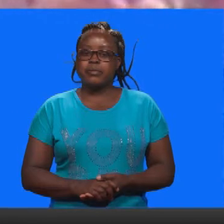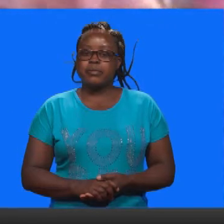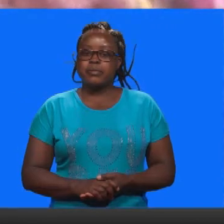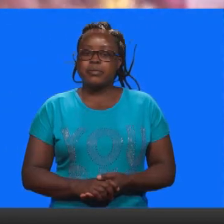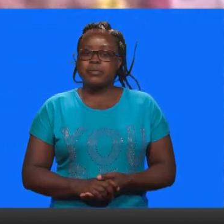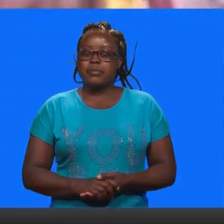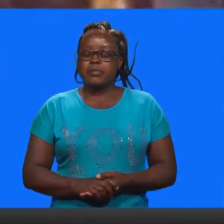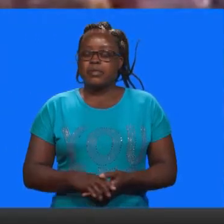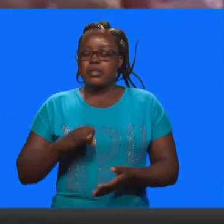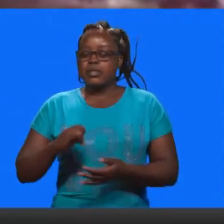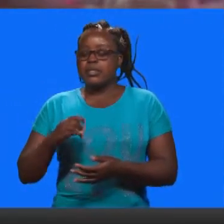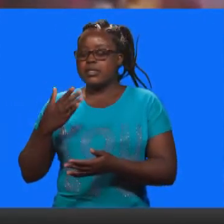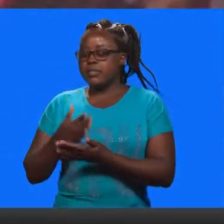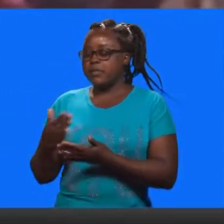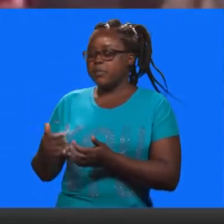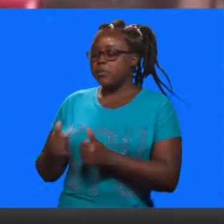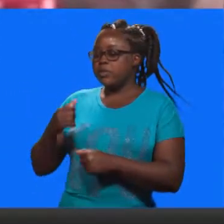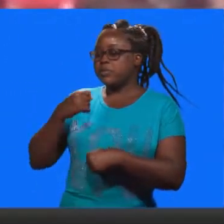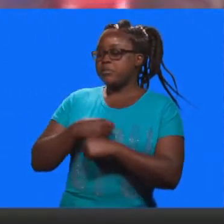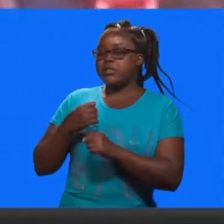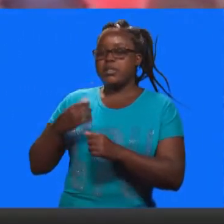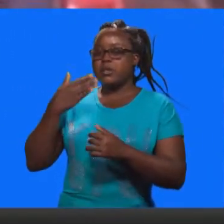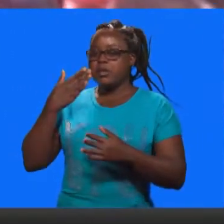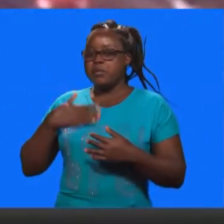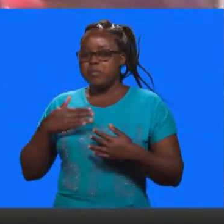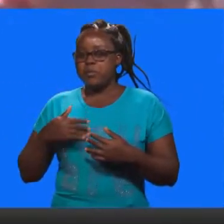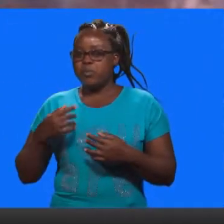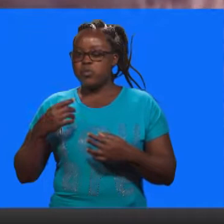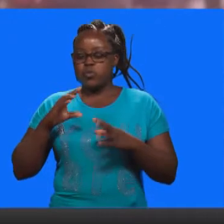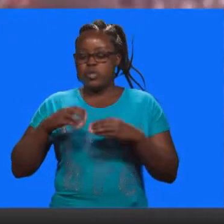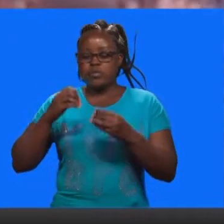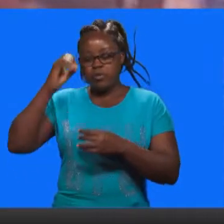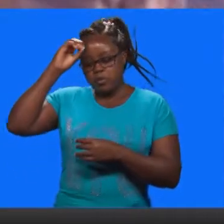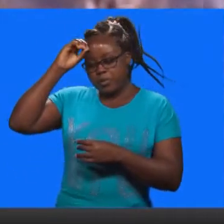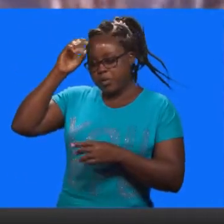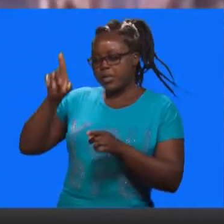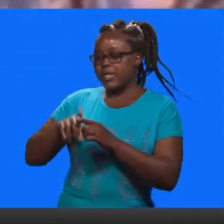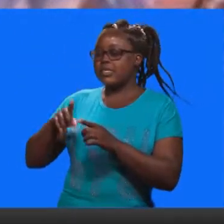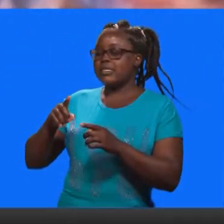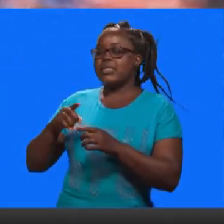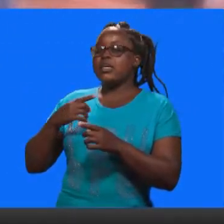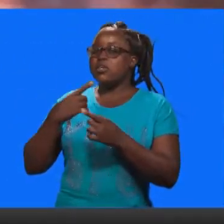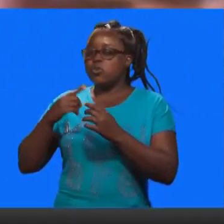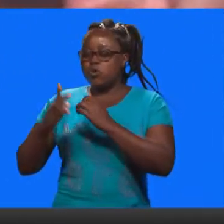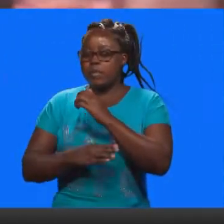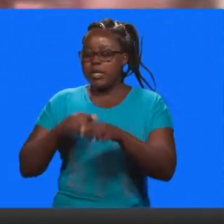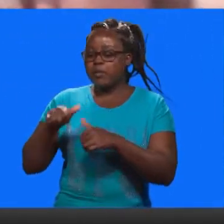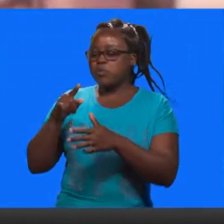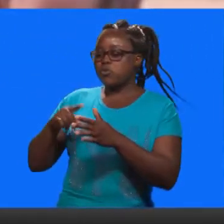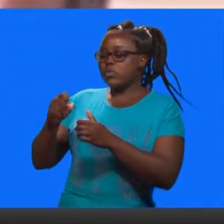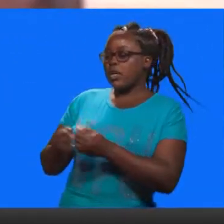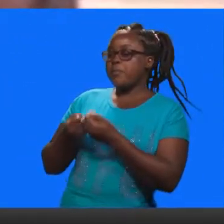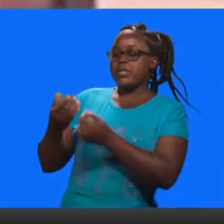Ni tukio ambalo limewavutia wengi kutoa maoni yao wakikashifu ghasia iliyotokea